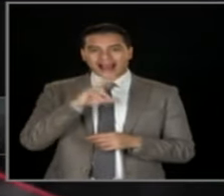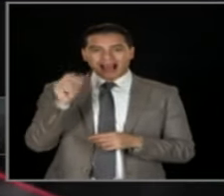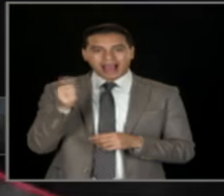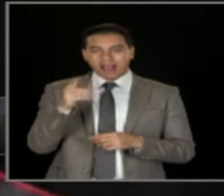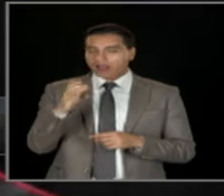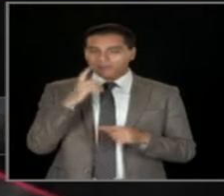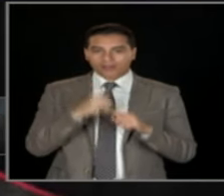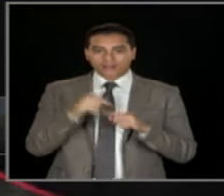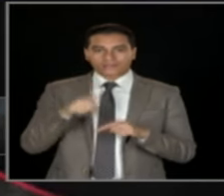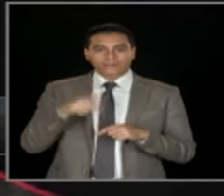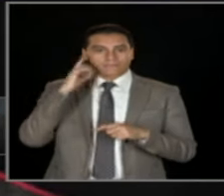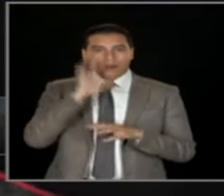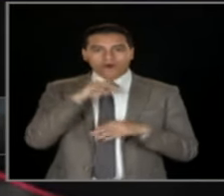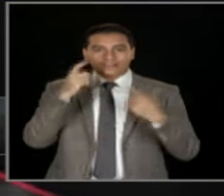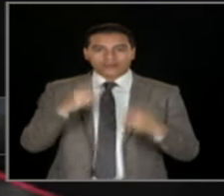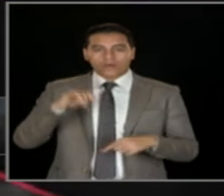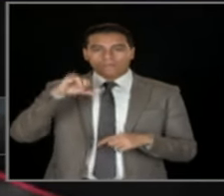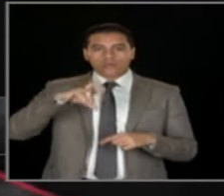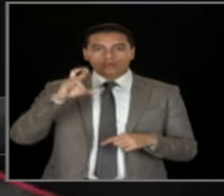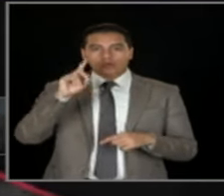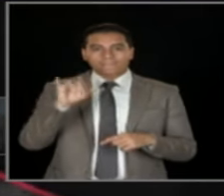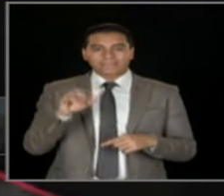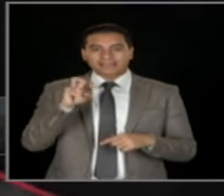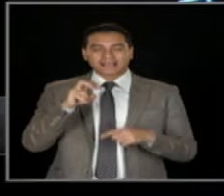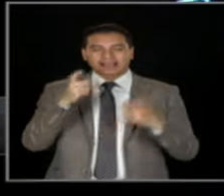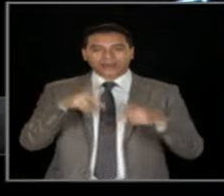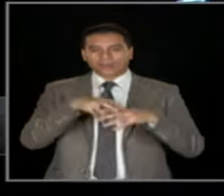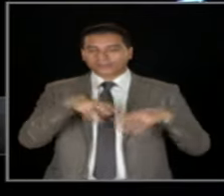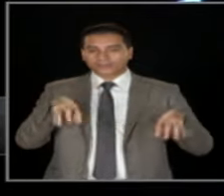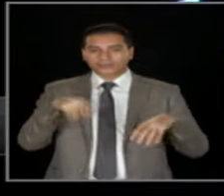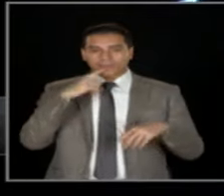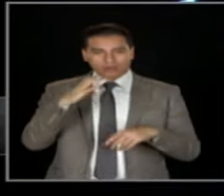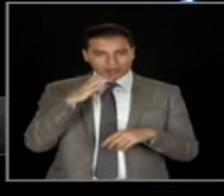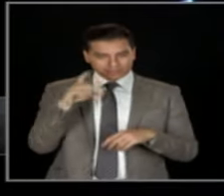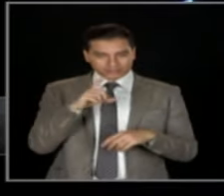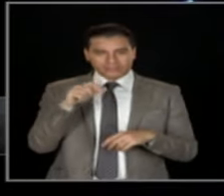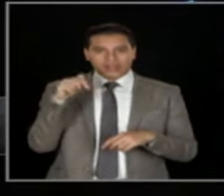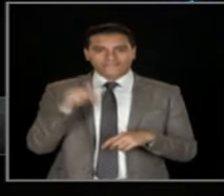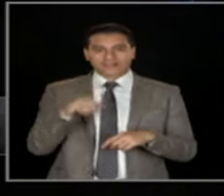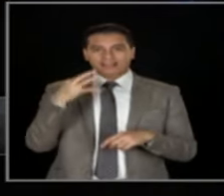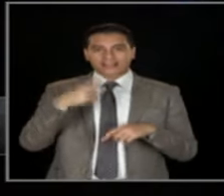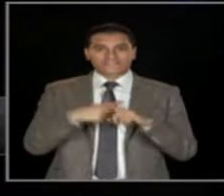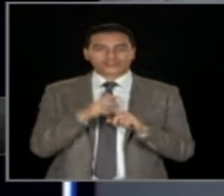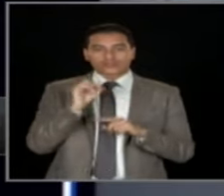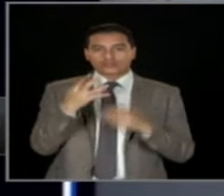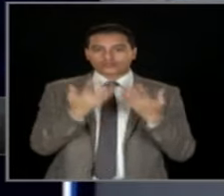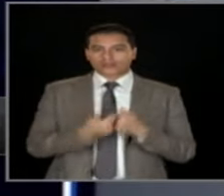استقلت موزمبيق عام 1975 عن احدى البرتغال. الدول. صح. هو حاصل ضرب 3 في 13.